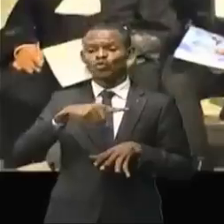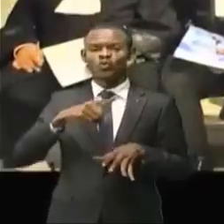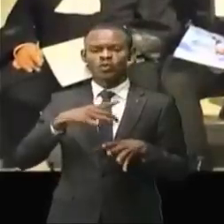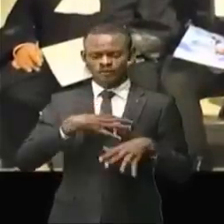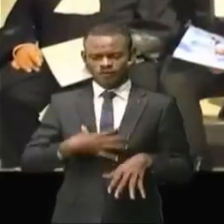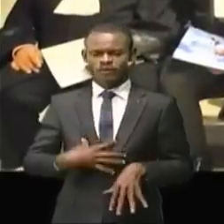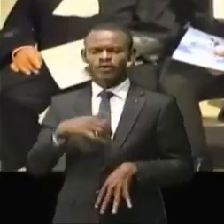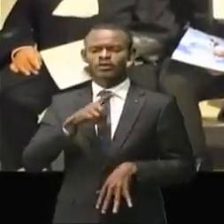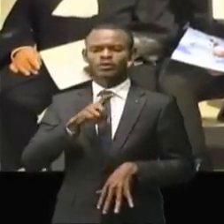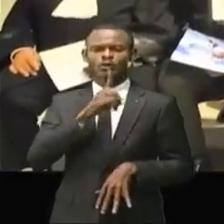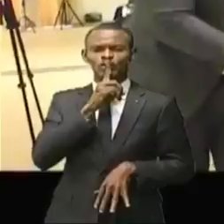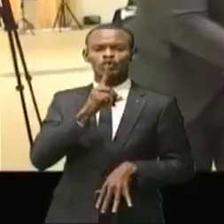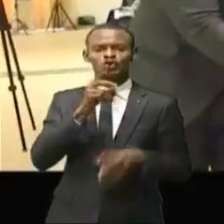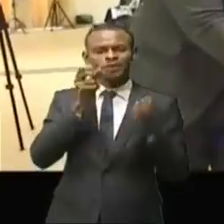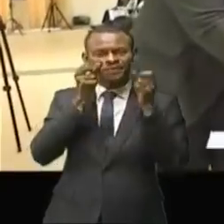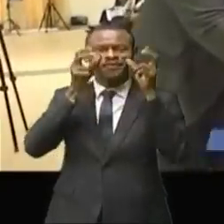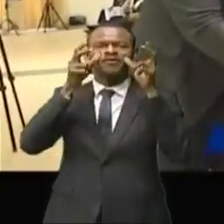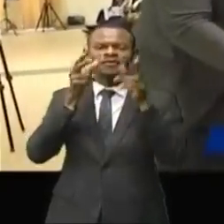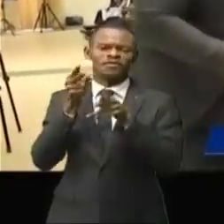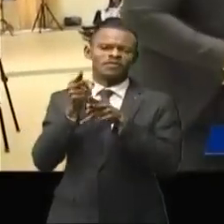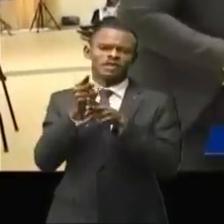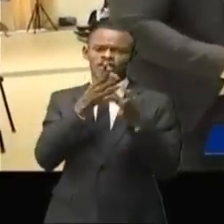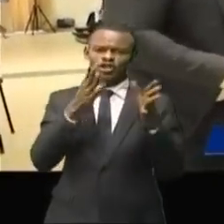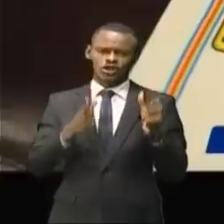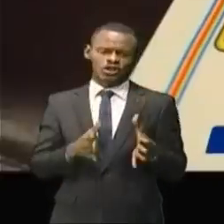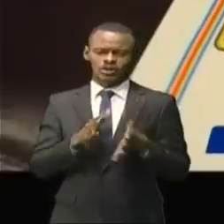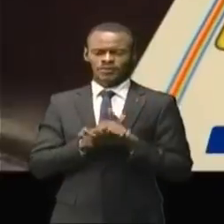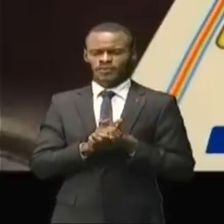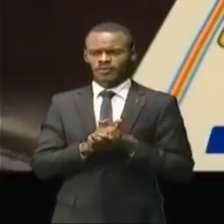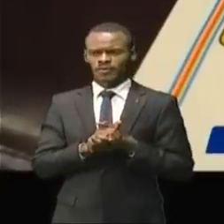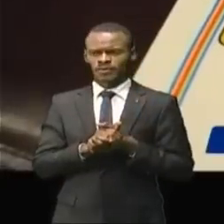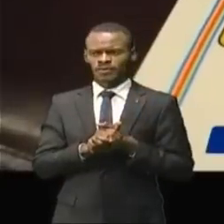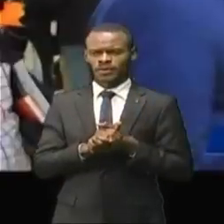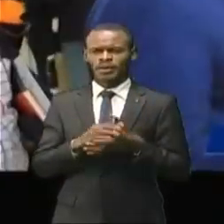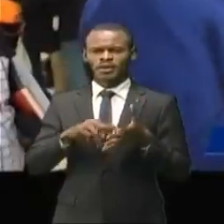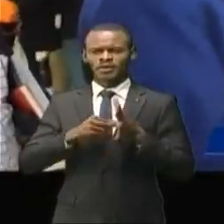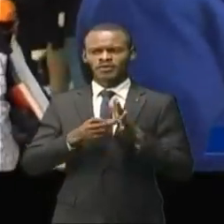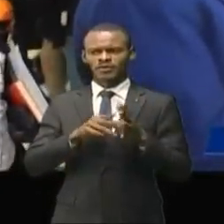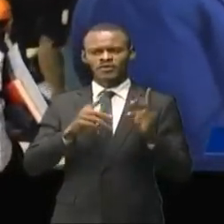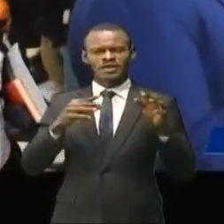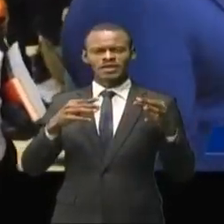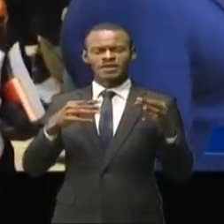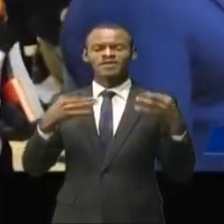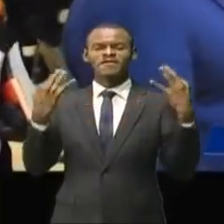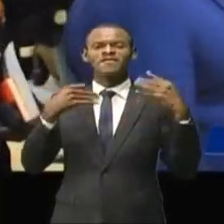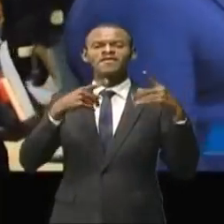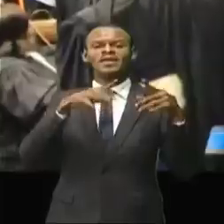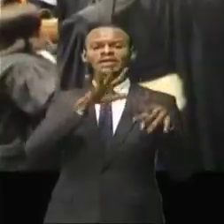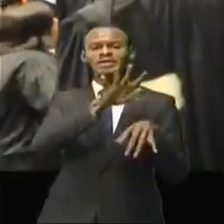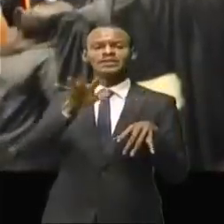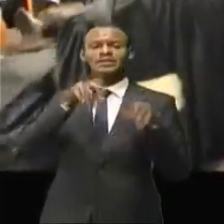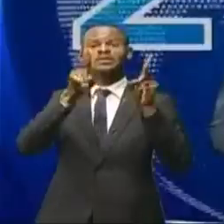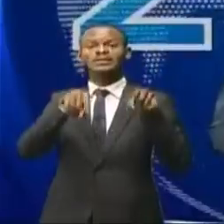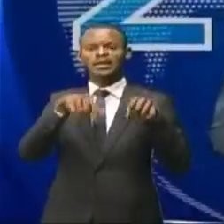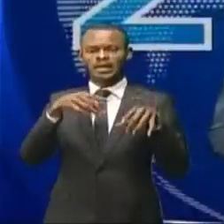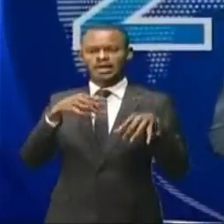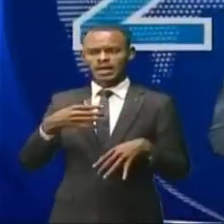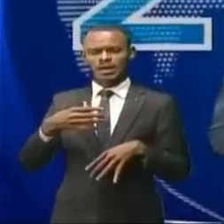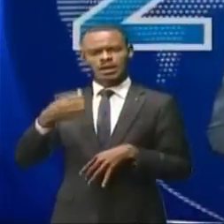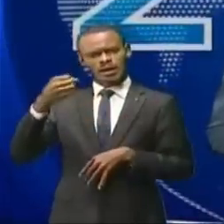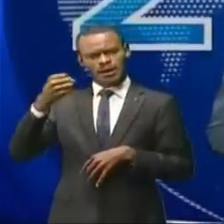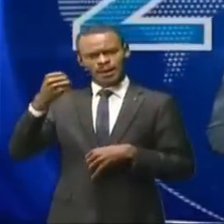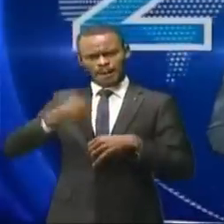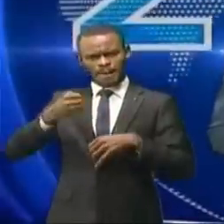cette commémoration des 55 ans d'existence du barreau congolais s'est déroulée dans 25 des 26 provinces du pays